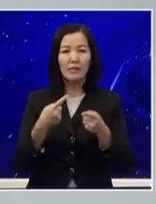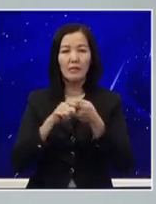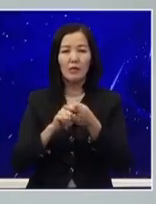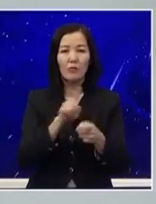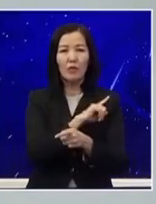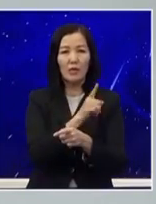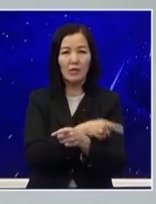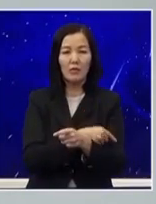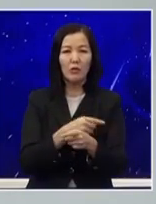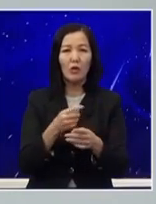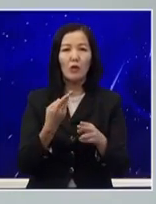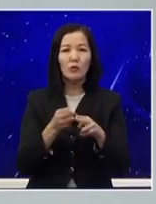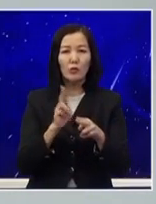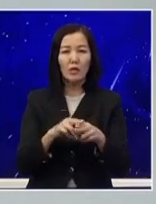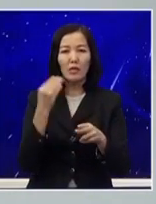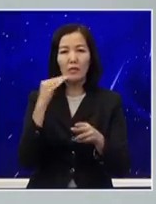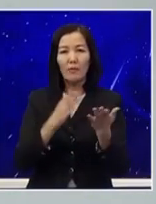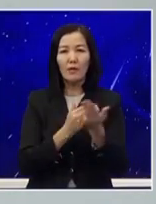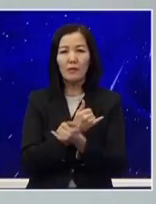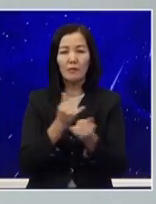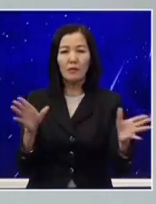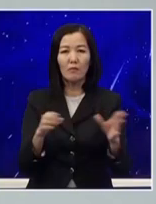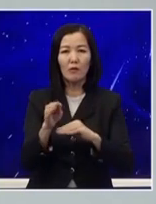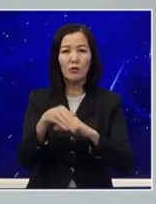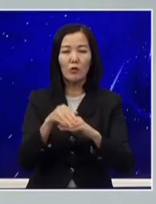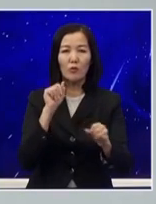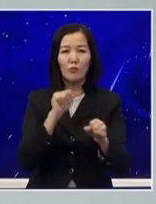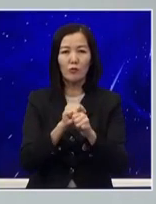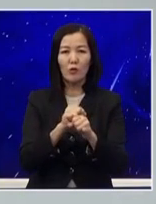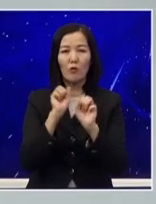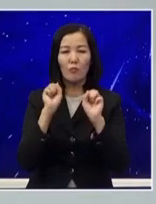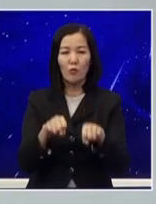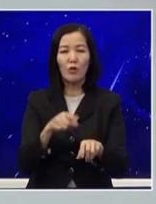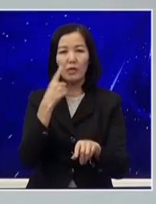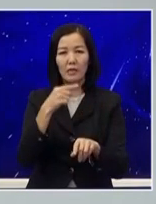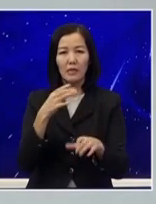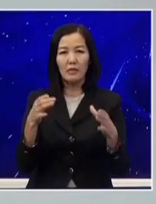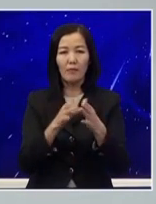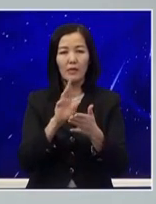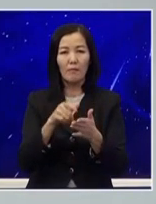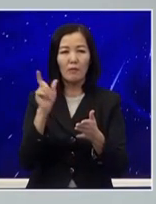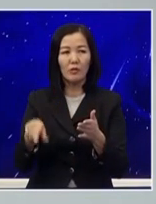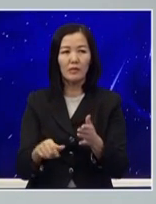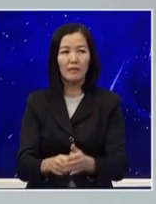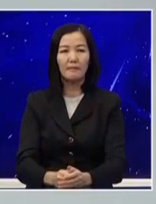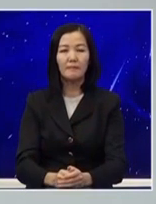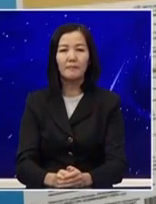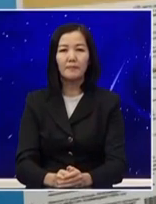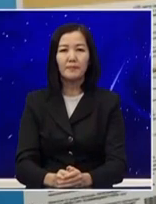байланысын нығайтылу керек. Сонда ғана сапалы қызмет жүріп, сыбайлас жемқорлыққа тосқауыл болады, дейді департамент